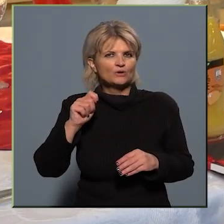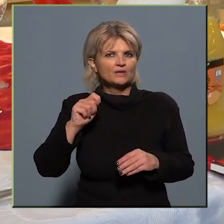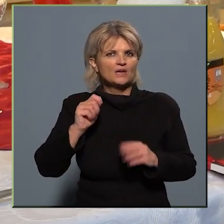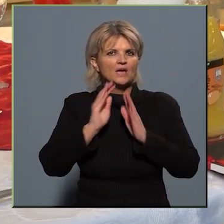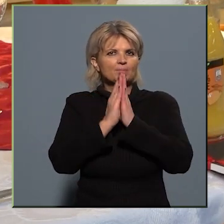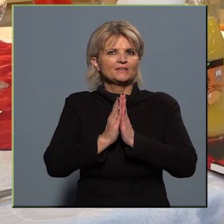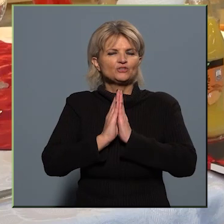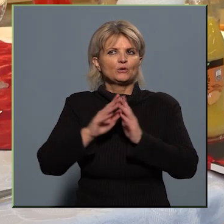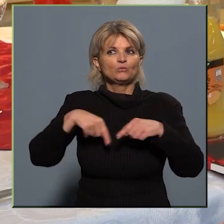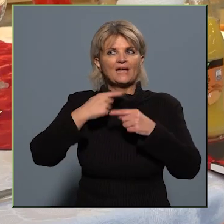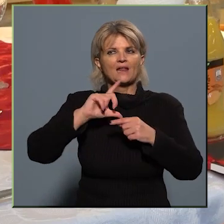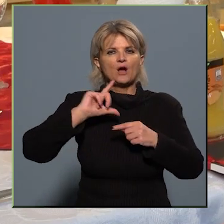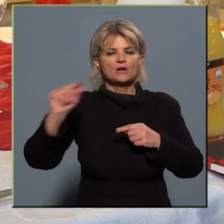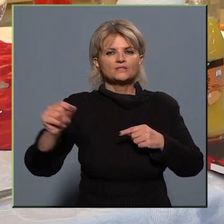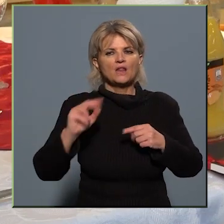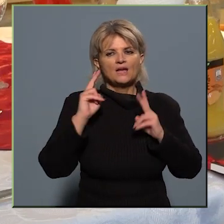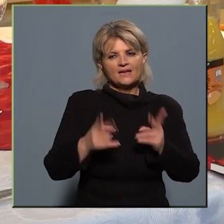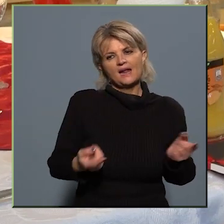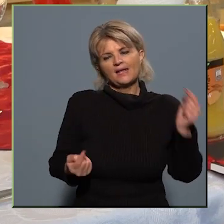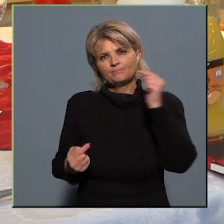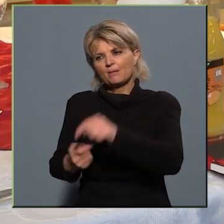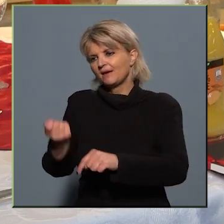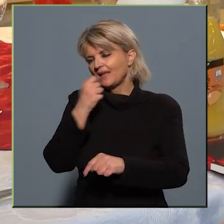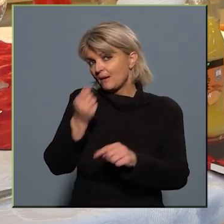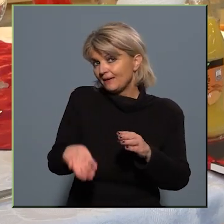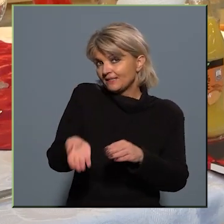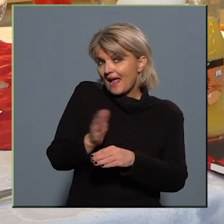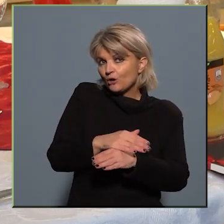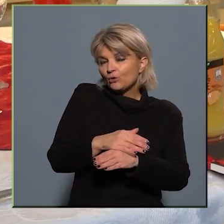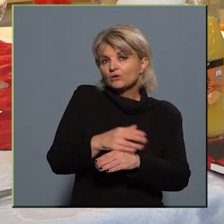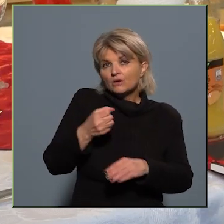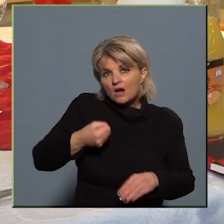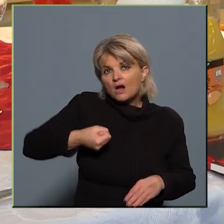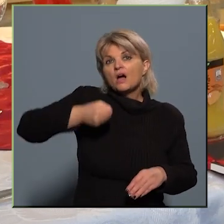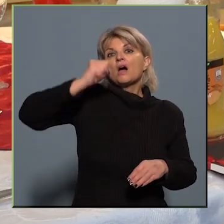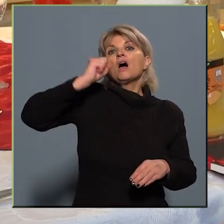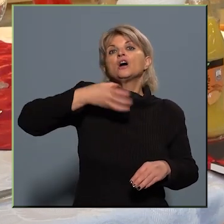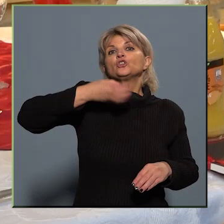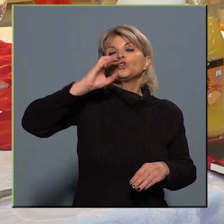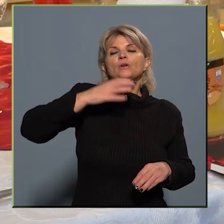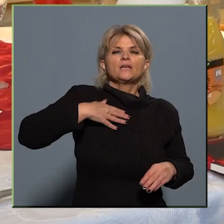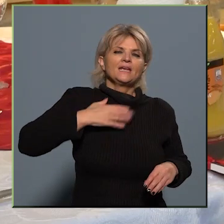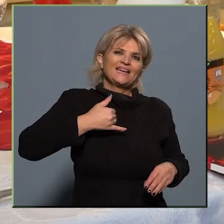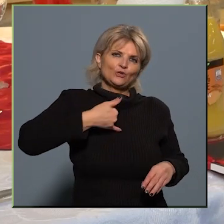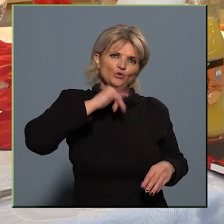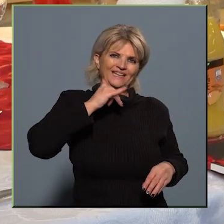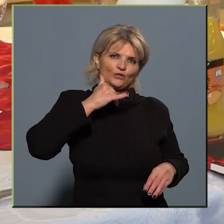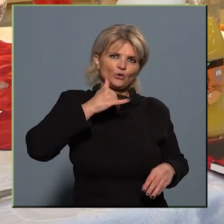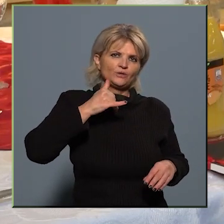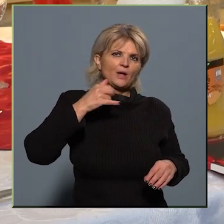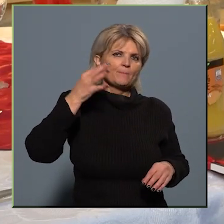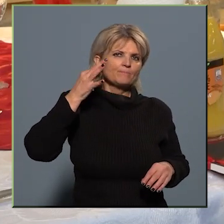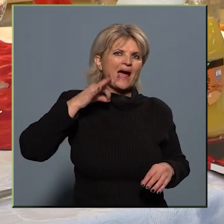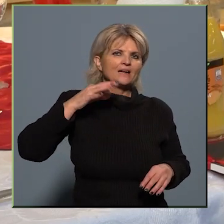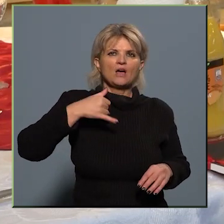miséről mentünk haza, és be kellett menni a ebéd előtt neki egy korsó sört, nekem egy málnát, akkor még nem nagyon volt.